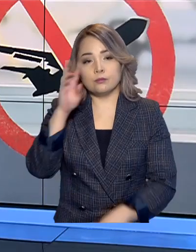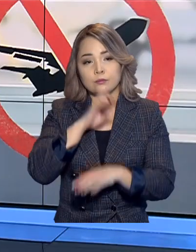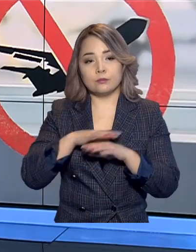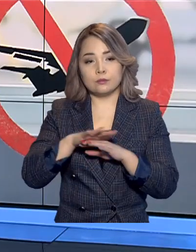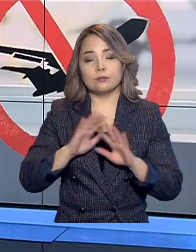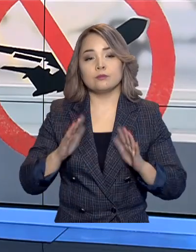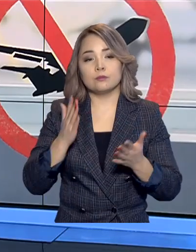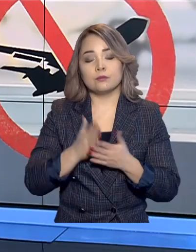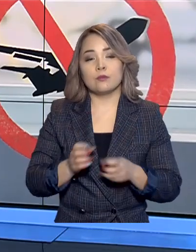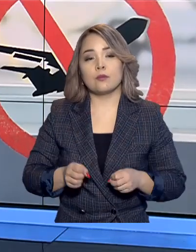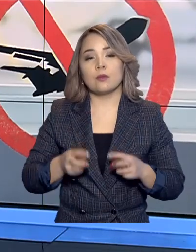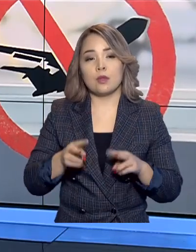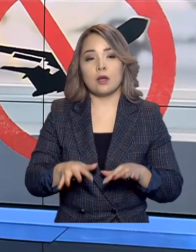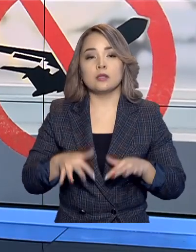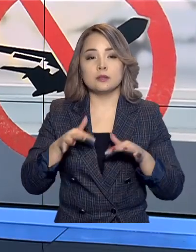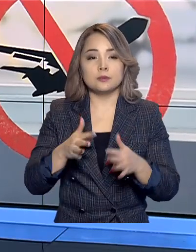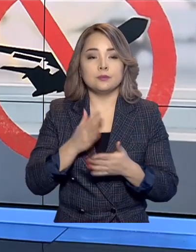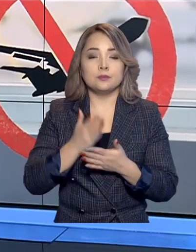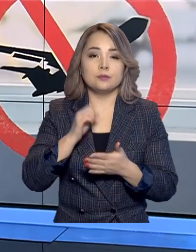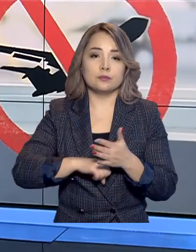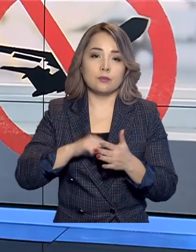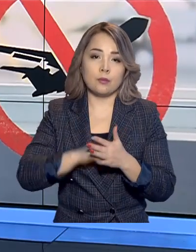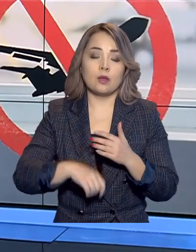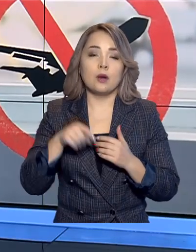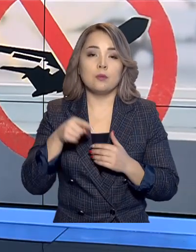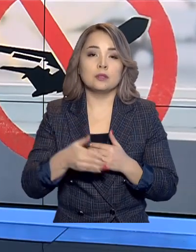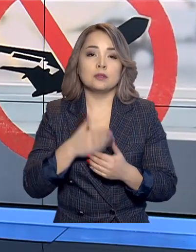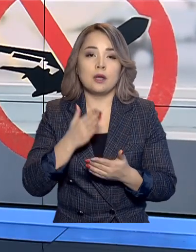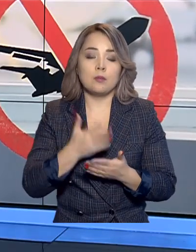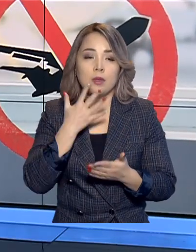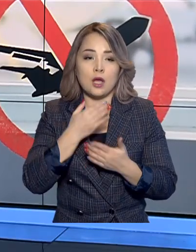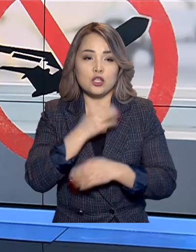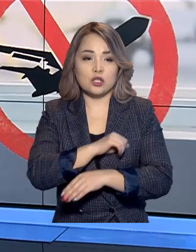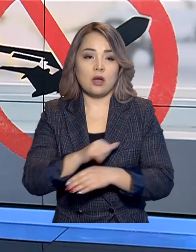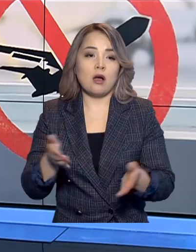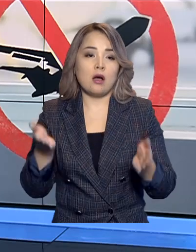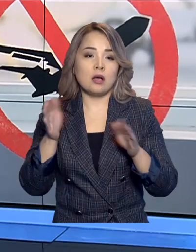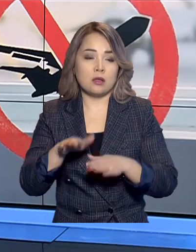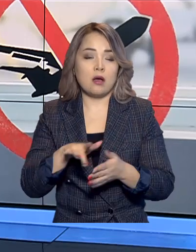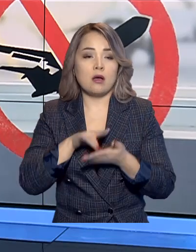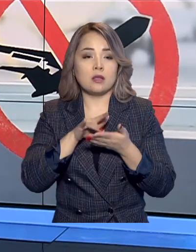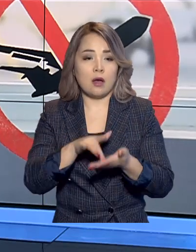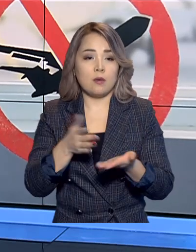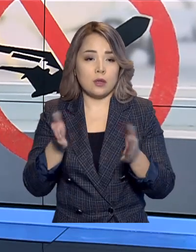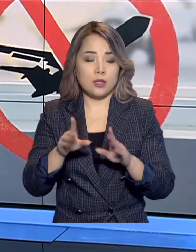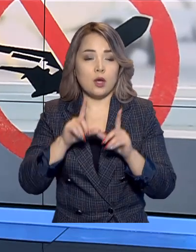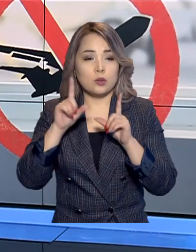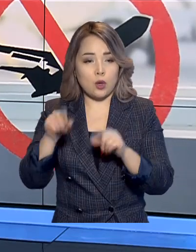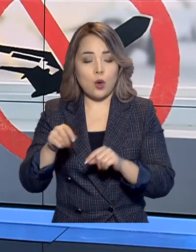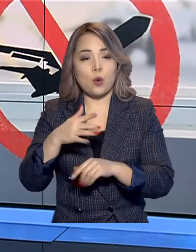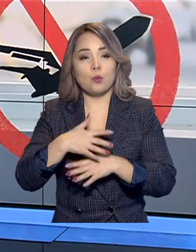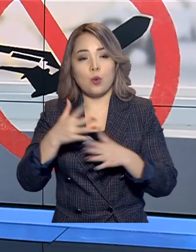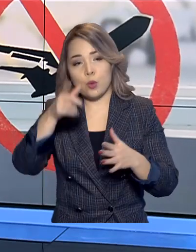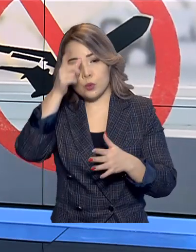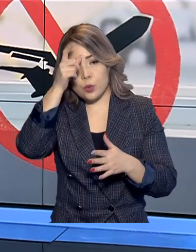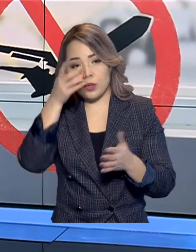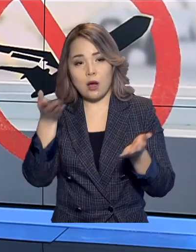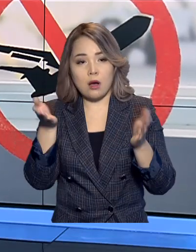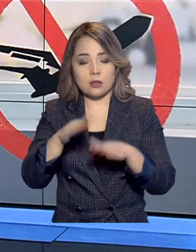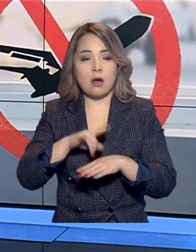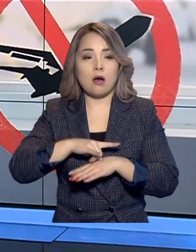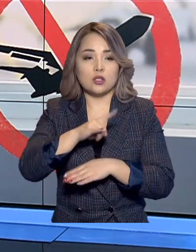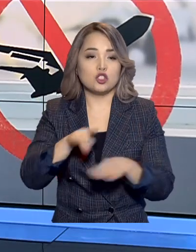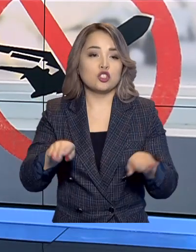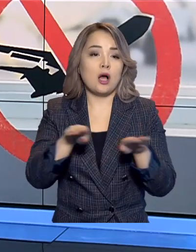Елімізде болған террорлық шабуыл кесірінен мыңдаған отандасымыз шетелдерде қалып қойды. Олардың басым бөлігі Түркиядан ұша алмаған. Әуежайлар